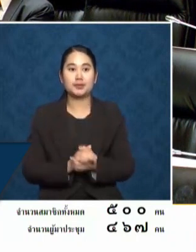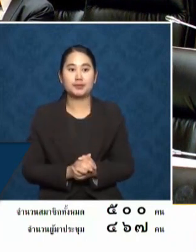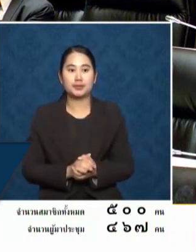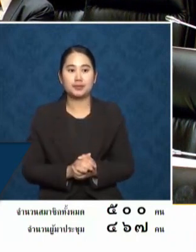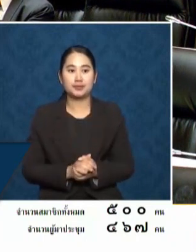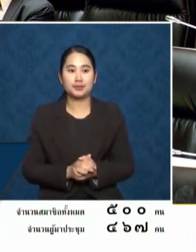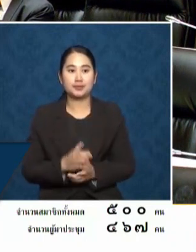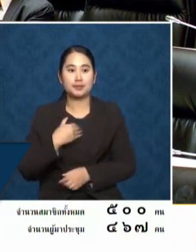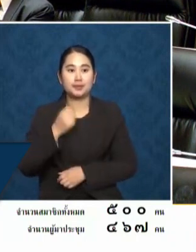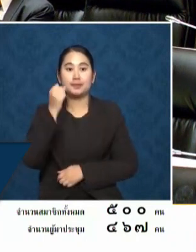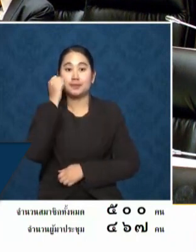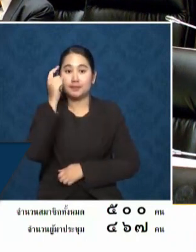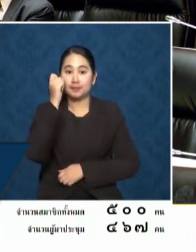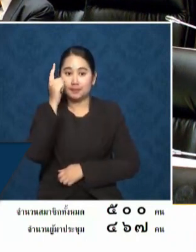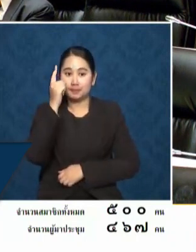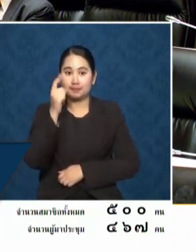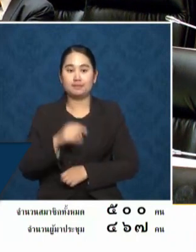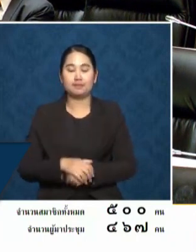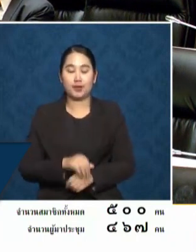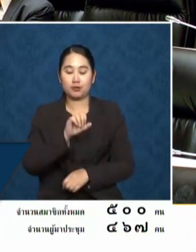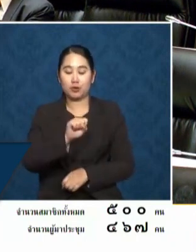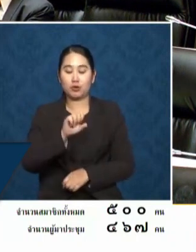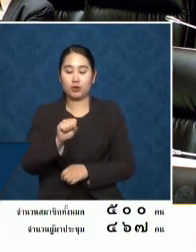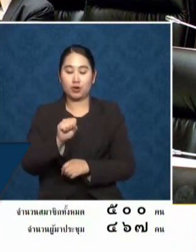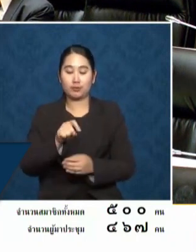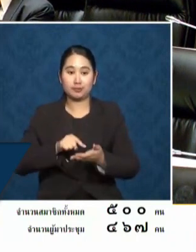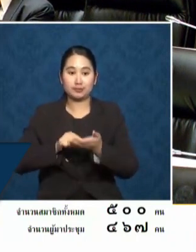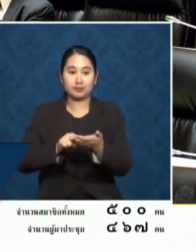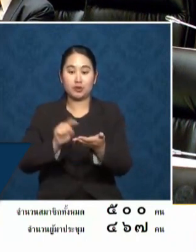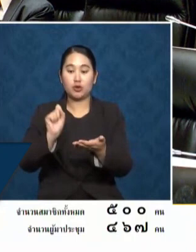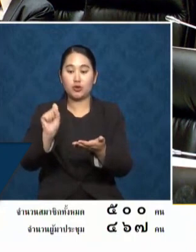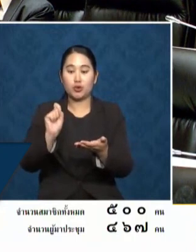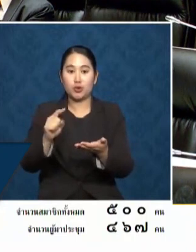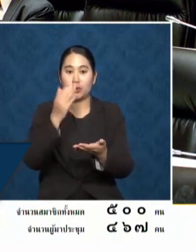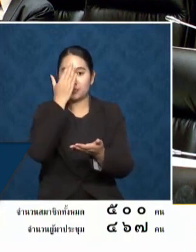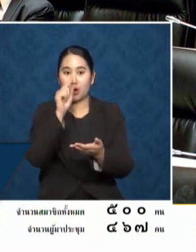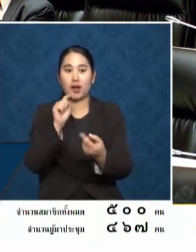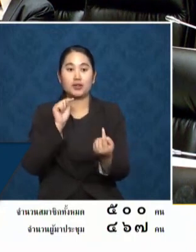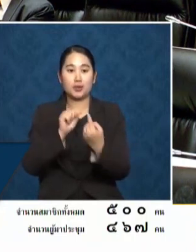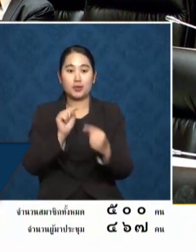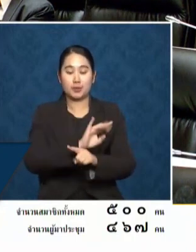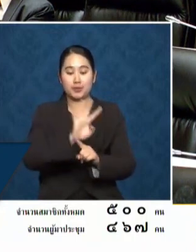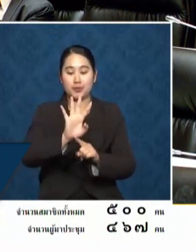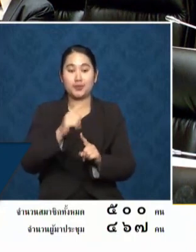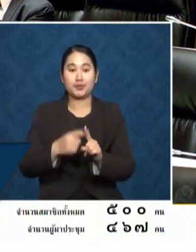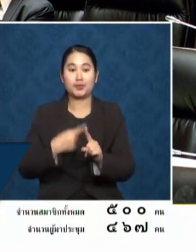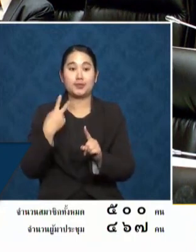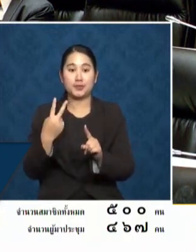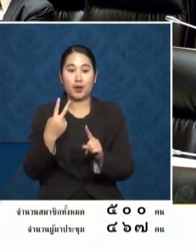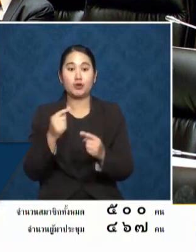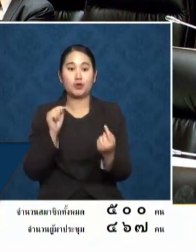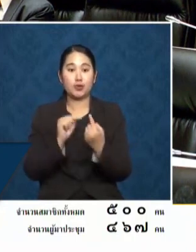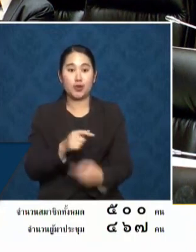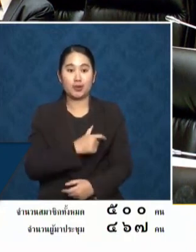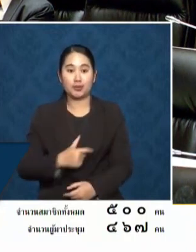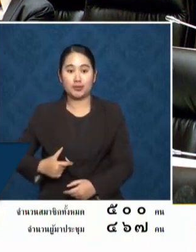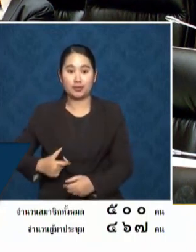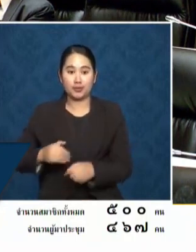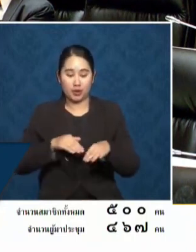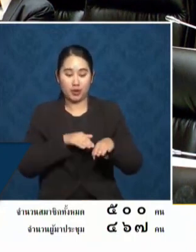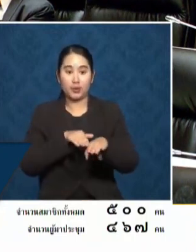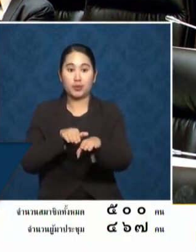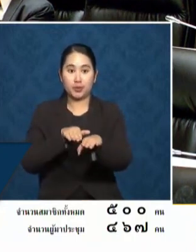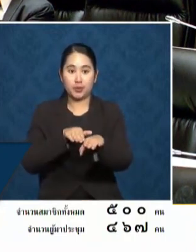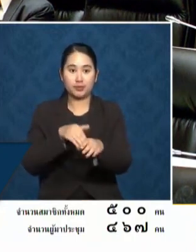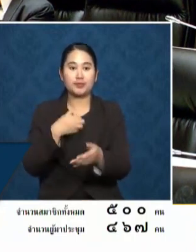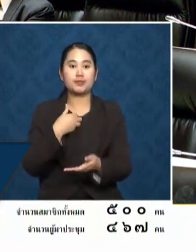เพื่อนสมาชิกเสนอยัตินี้เข้ามาสืบเนื่องมาจากเหตุการณ์เกี่ยวกับขบวนเสด็จเมื่อวันที่ 4กุมภาพันธ์ซึ่งข้อเท็จจริงใน